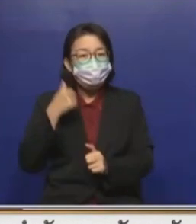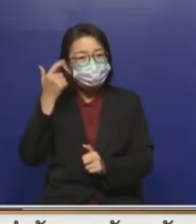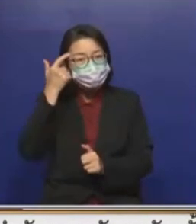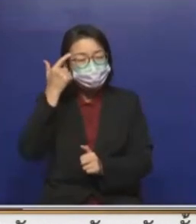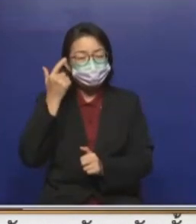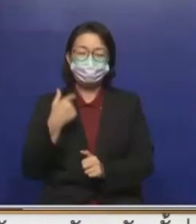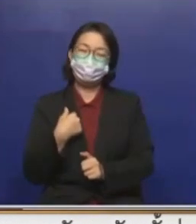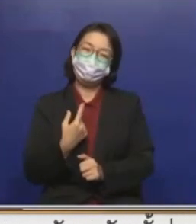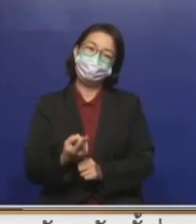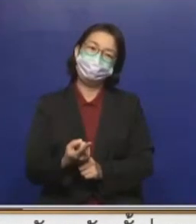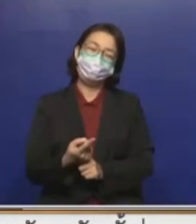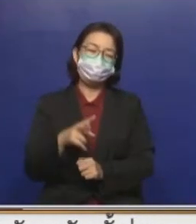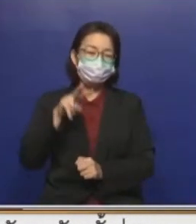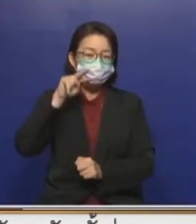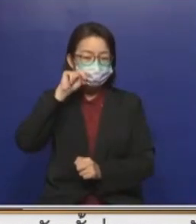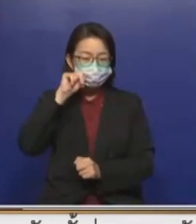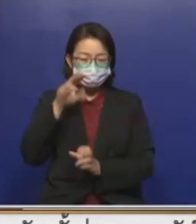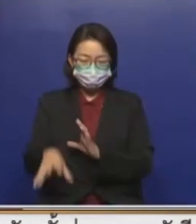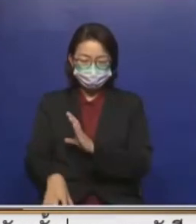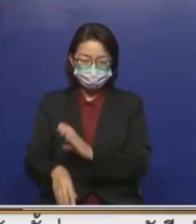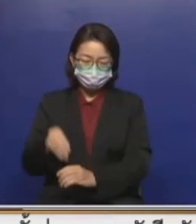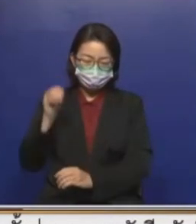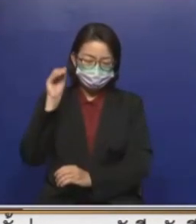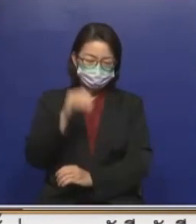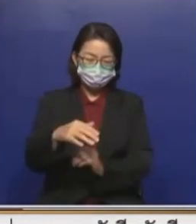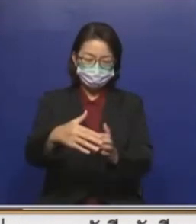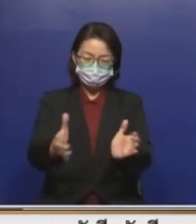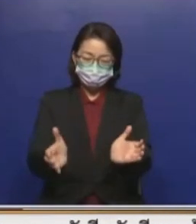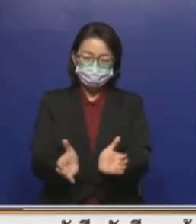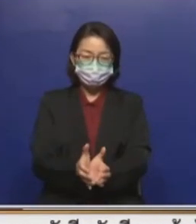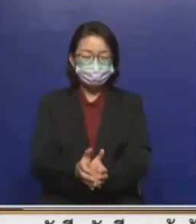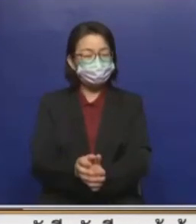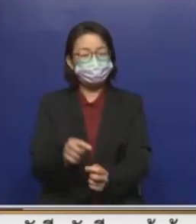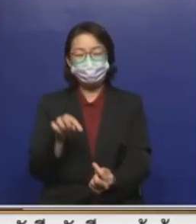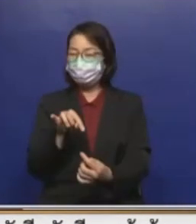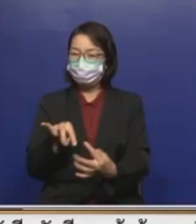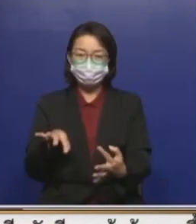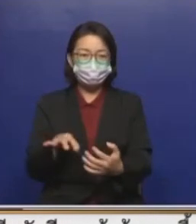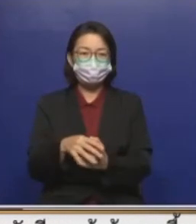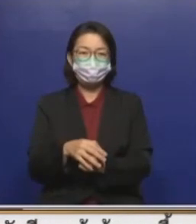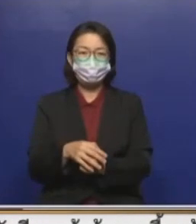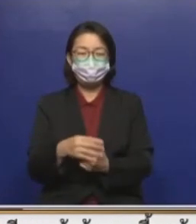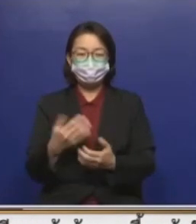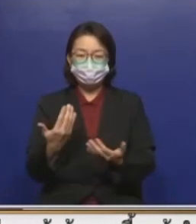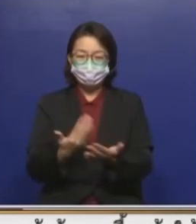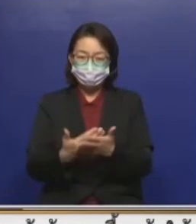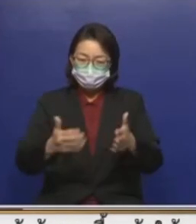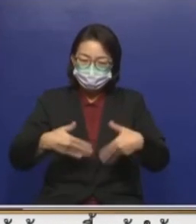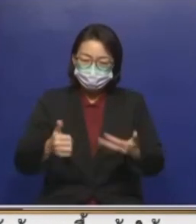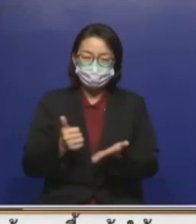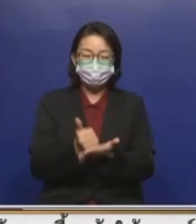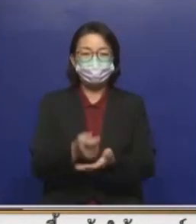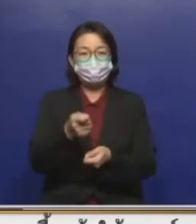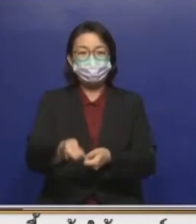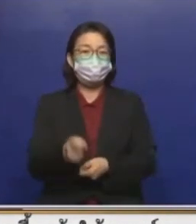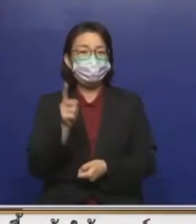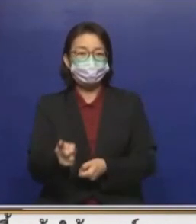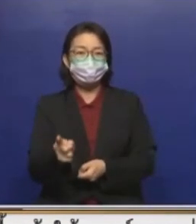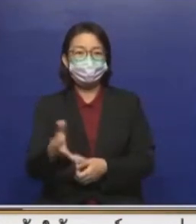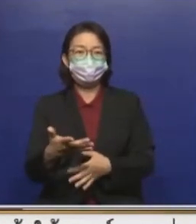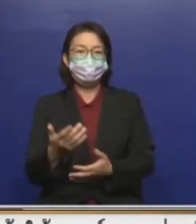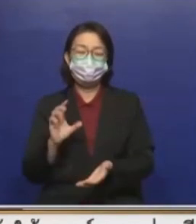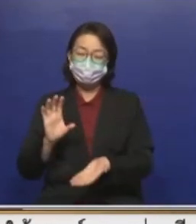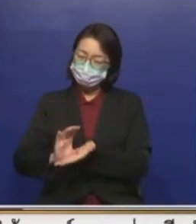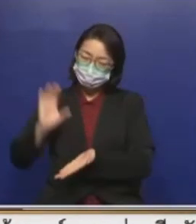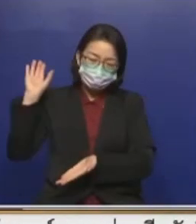าด้วยการไปเติมแหล่งน้ำโดยไม่สนใจการจัดการน้ำเพื่อให้สร้างรายได้ให้กับเกษตรกรต่อให้ใช้งบประมาณ